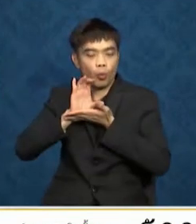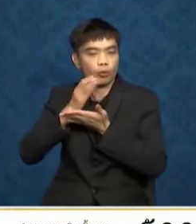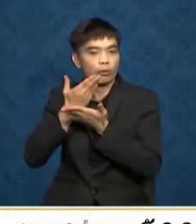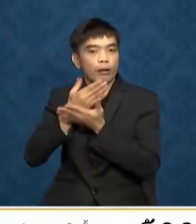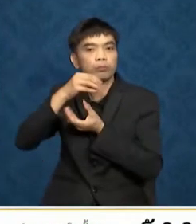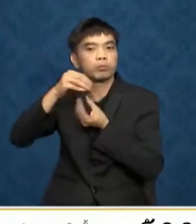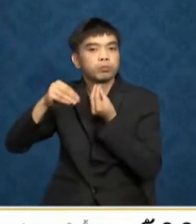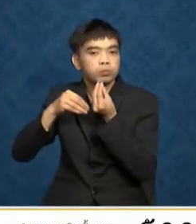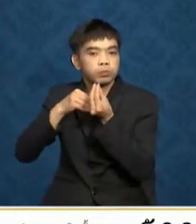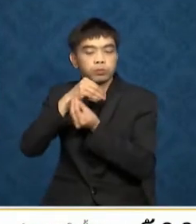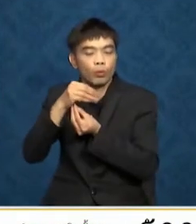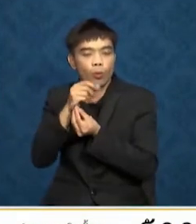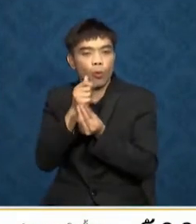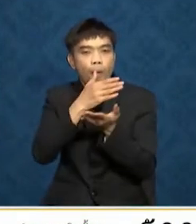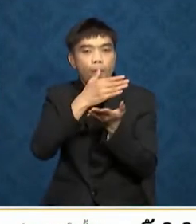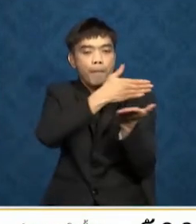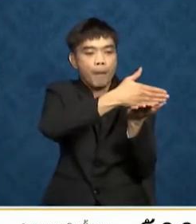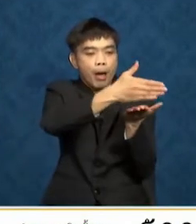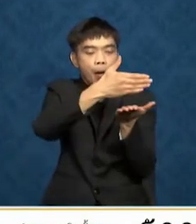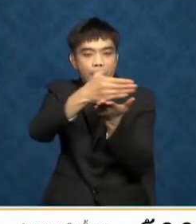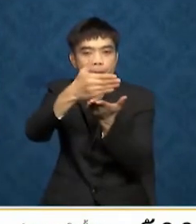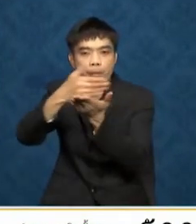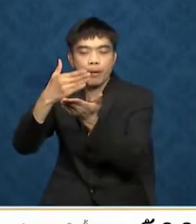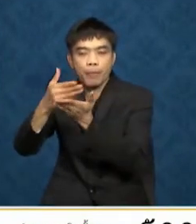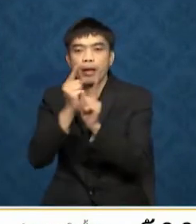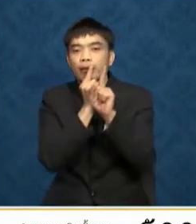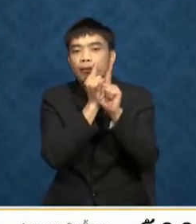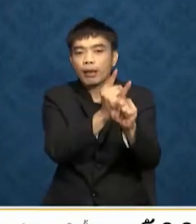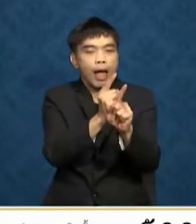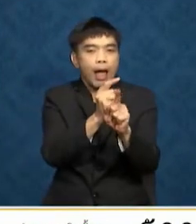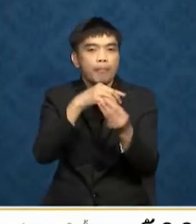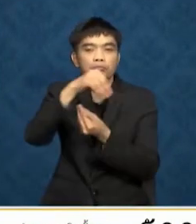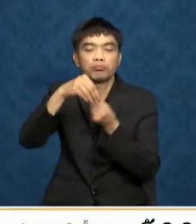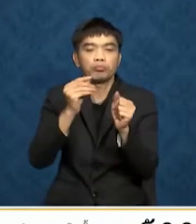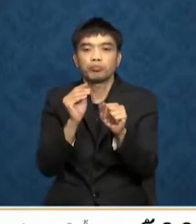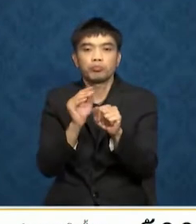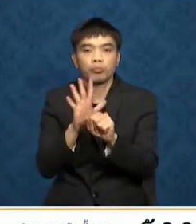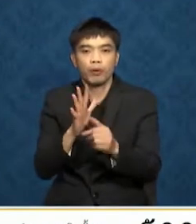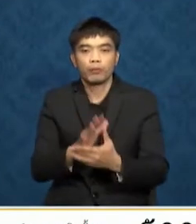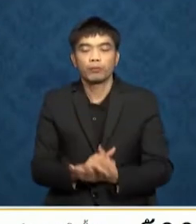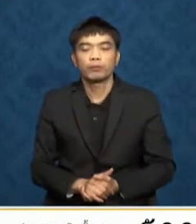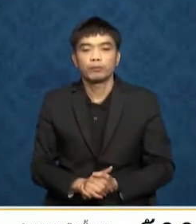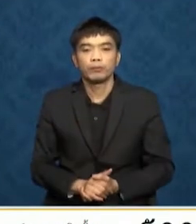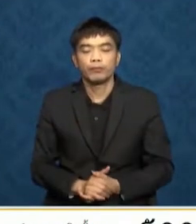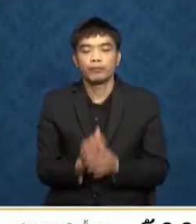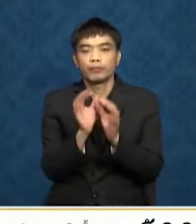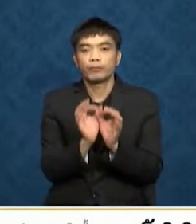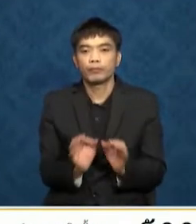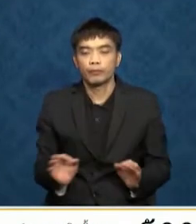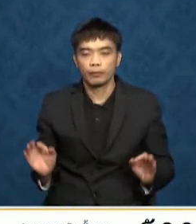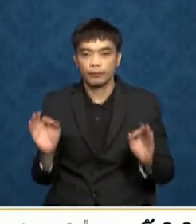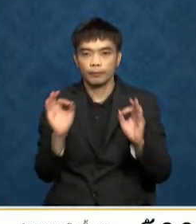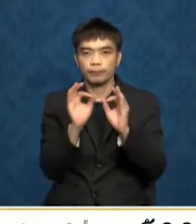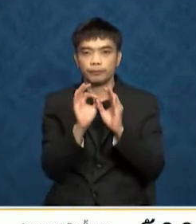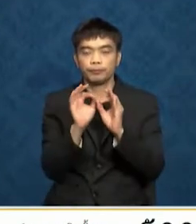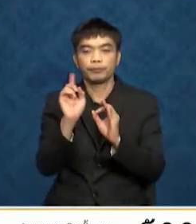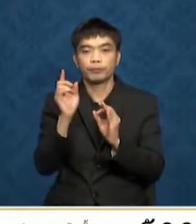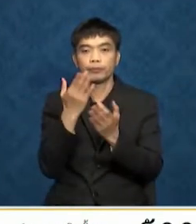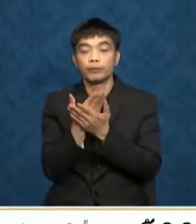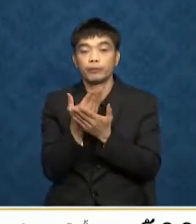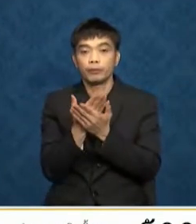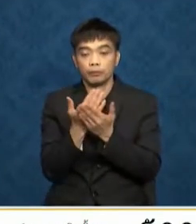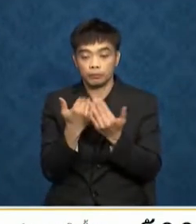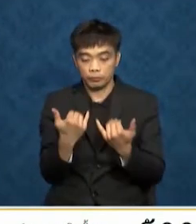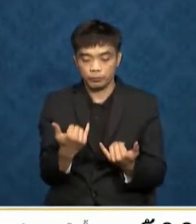พอที่จะแจกให้กับประชาชนตามนโยบายรัฐบาลและที่สำคัญก็คือว่างบประมาณปี